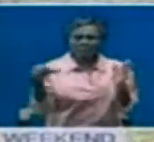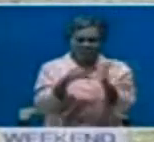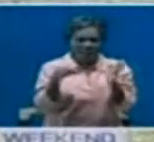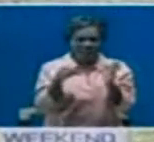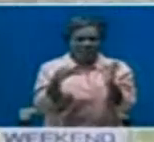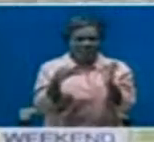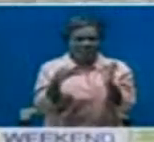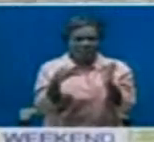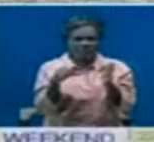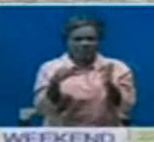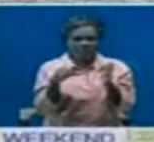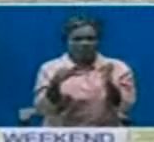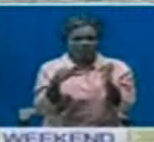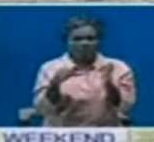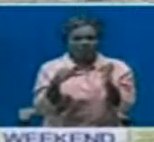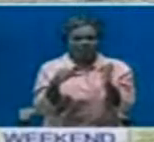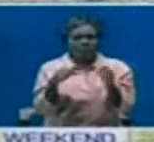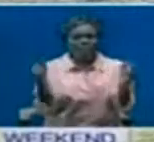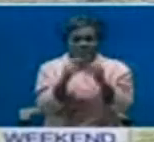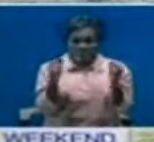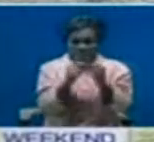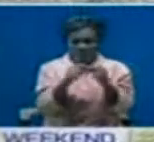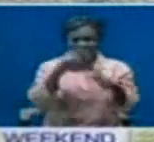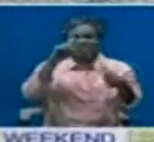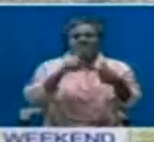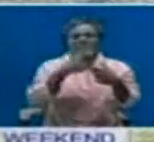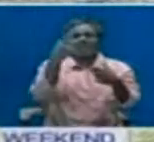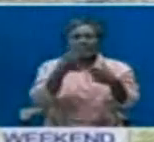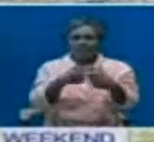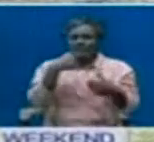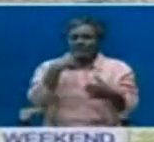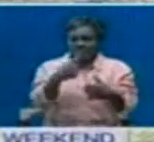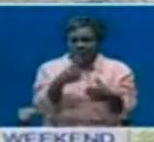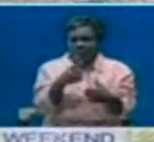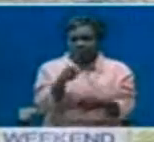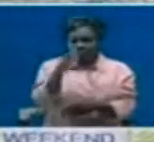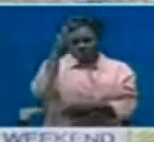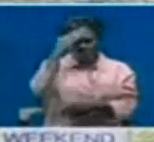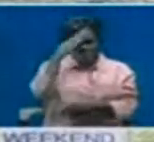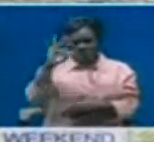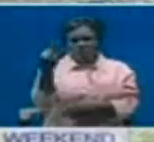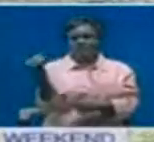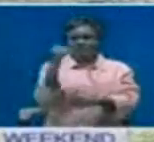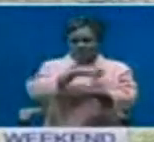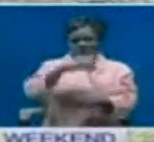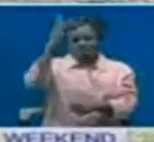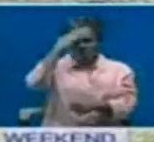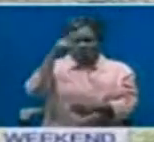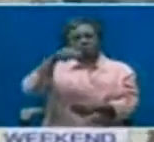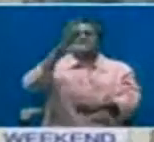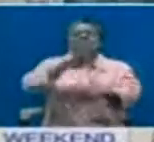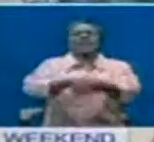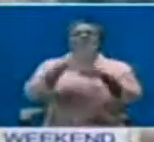Unasikia ndani. Mpaka kwa hiyo mshipa hiyo. Bas. Ikisema brr one. Bas. Sasa hapo unajua direct